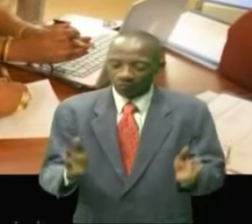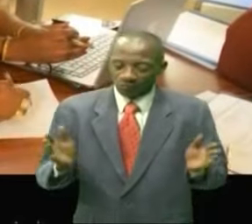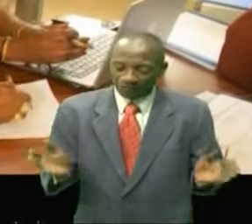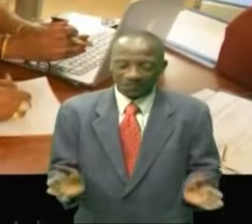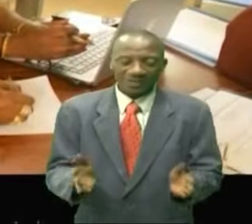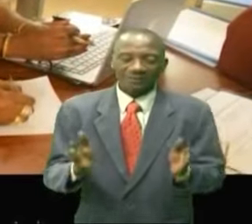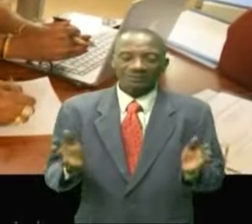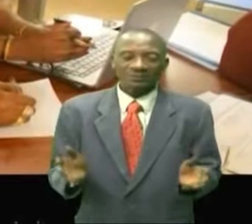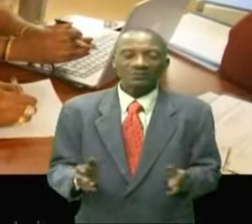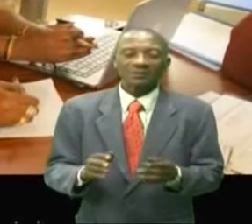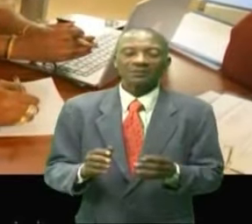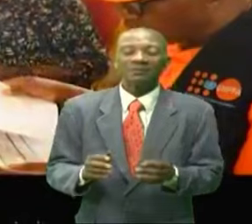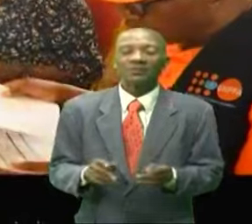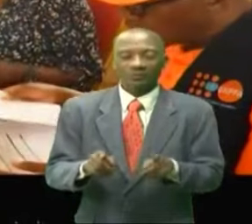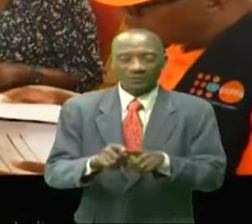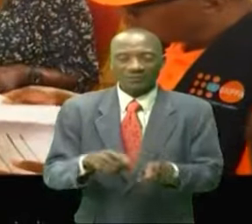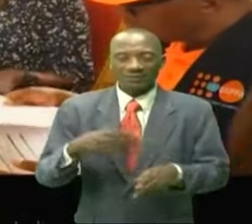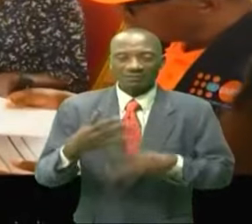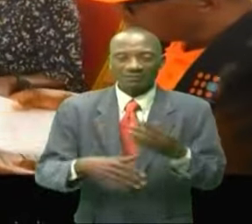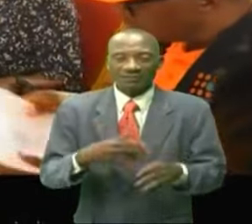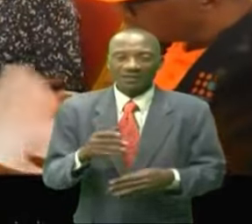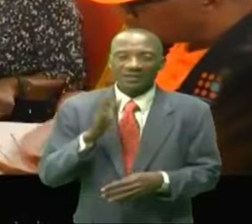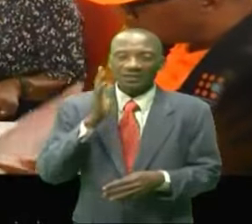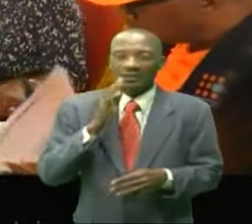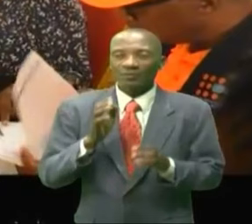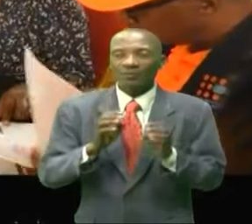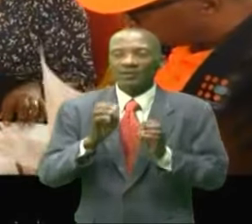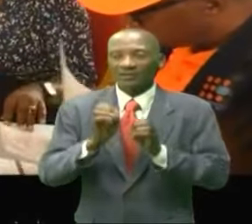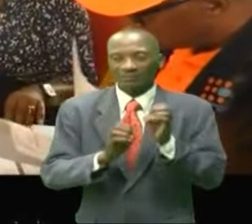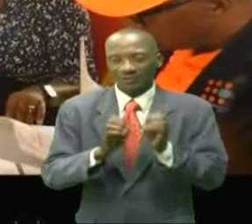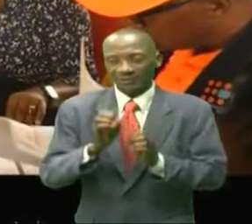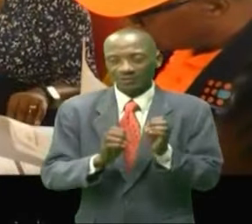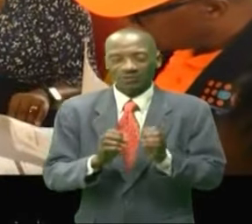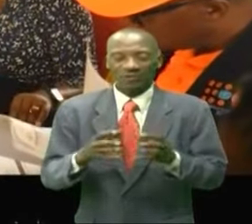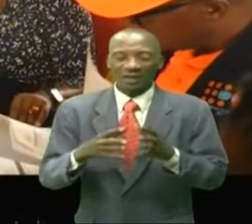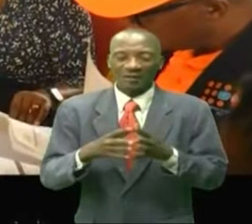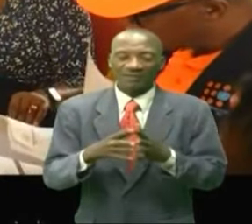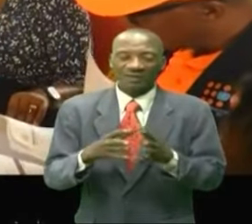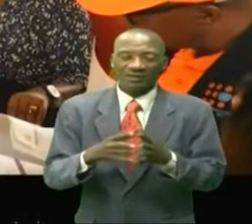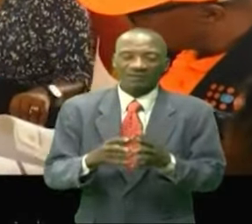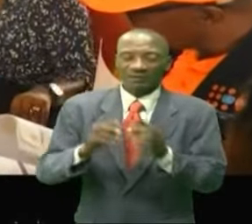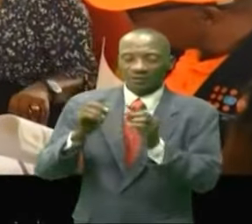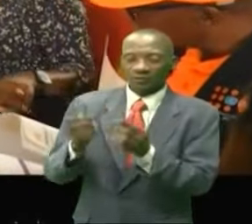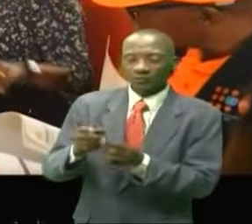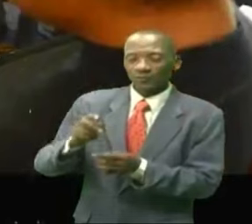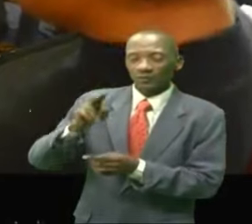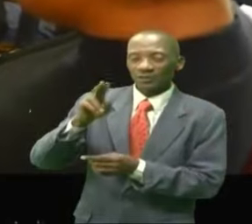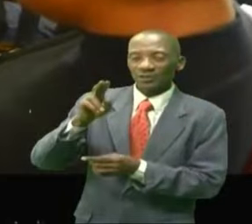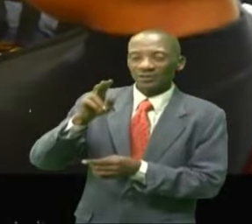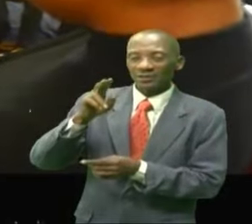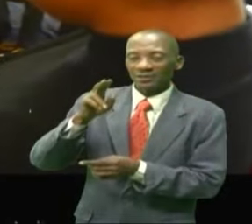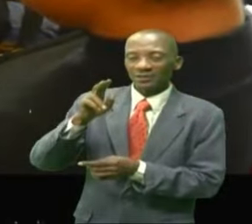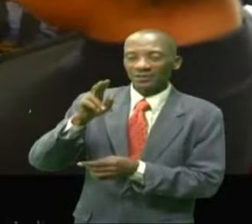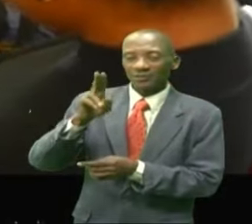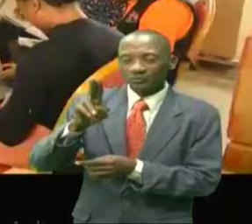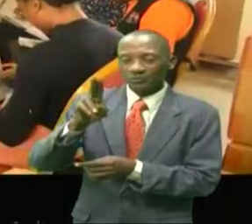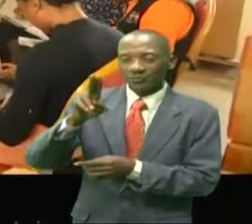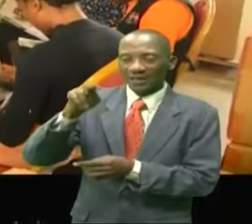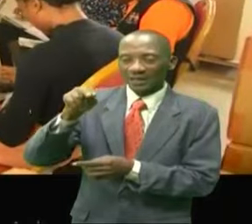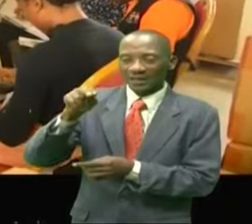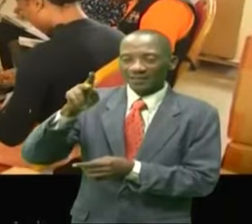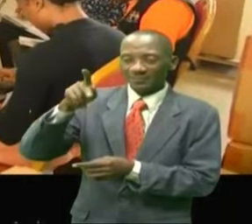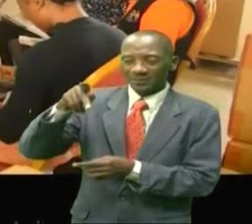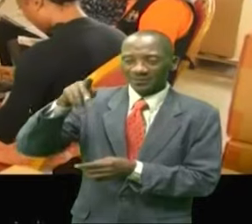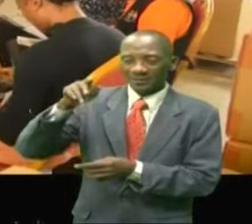mission d'évaluation mixte gouvernement UNFPA et consultation a été organisée tout en ciblant une liste